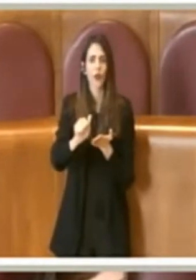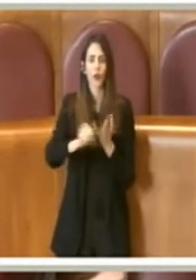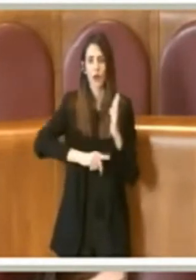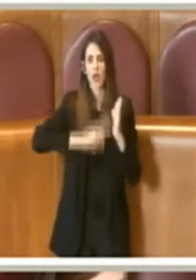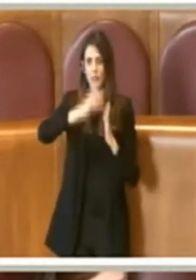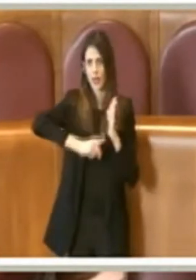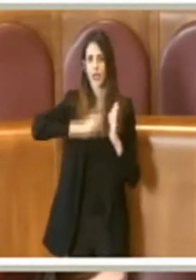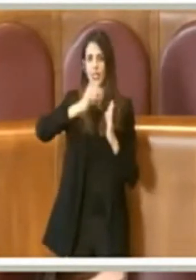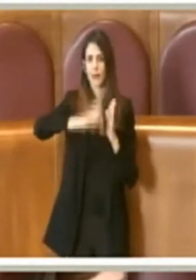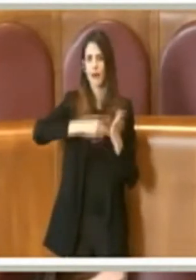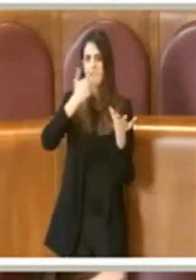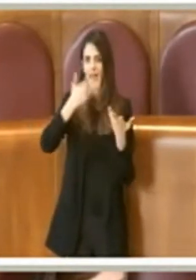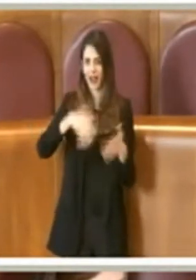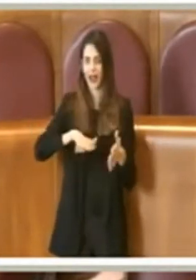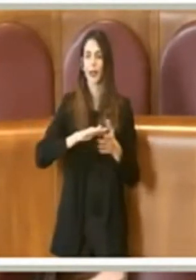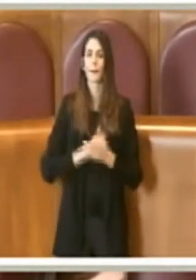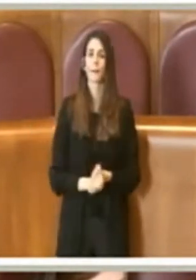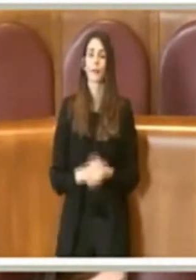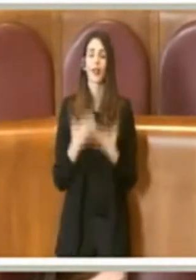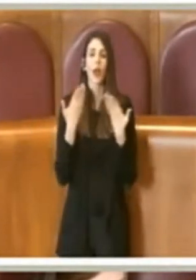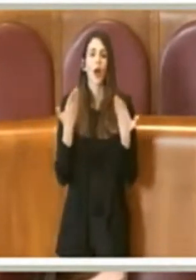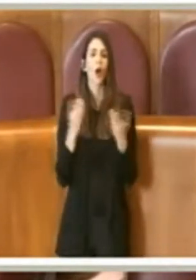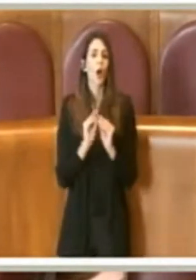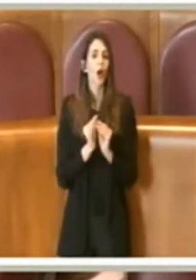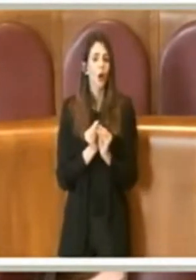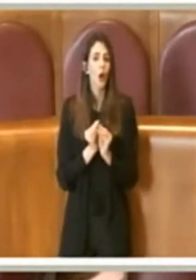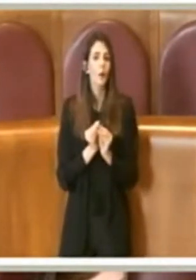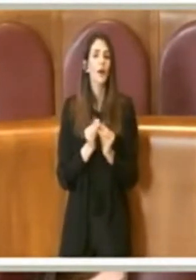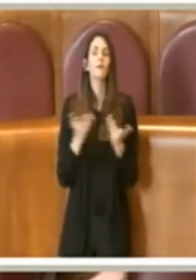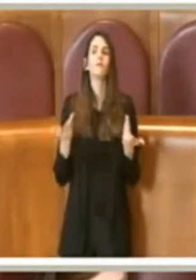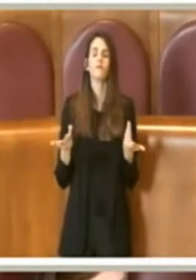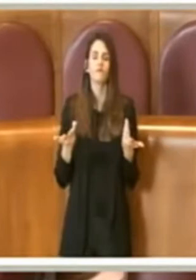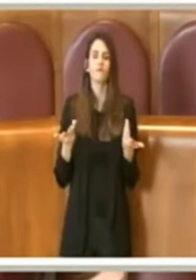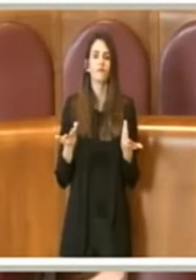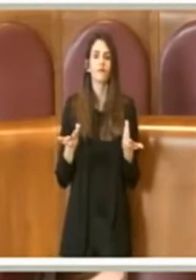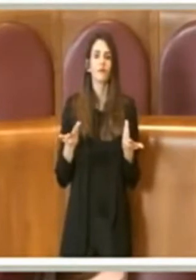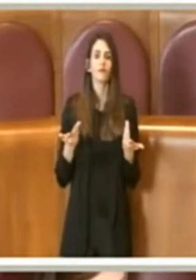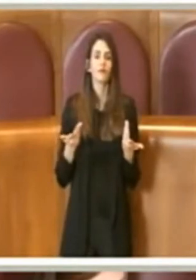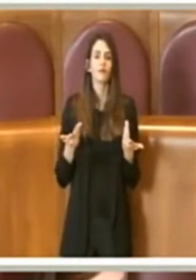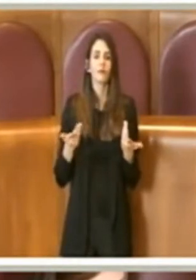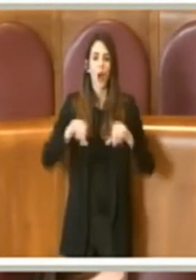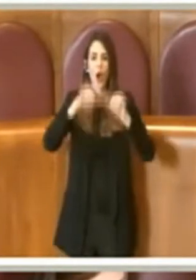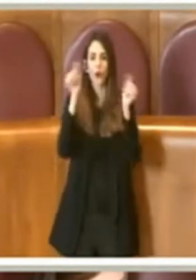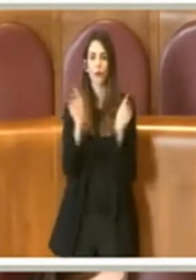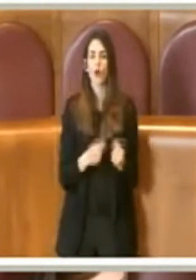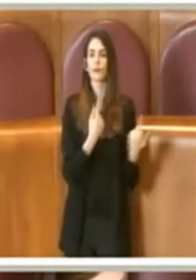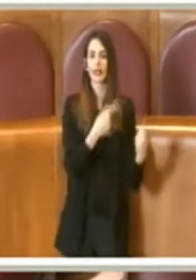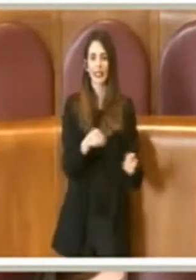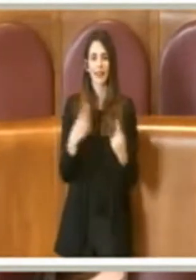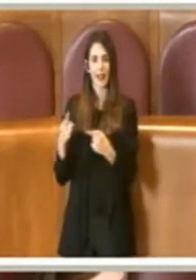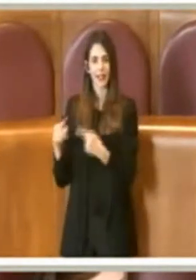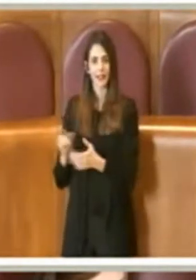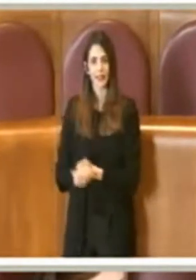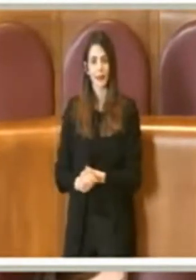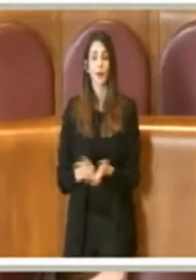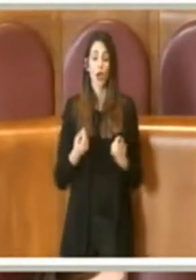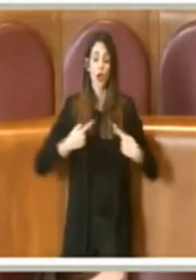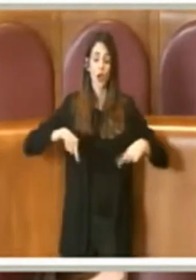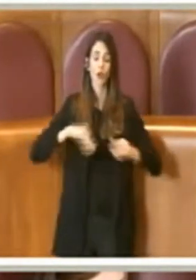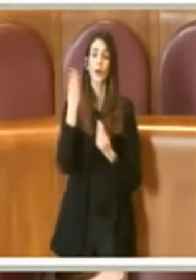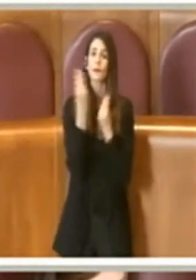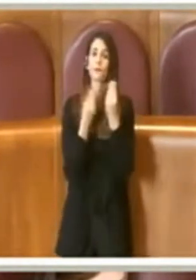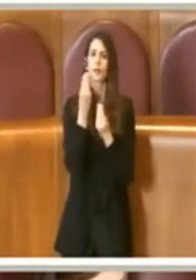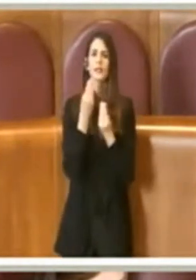crisi sotto varie fattispecie e questa potrebbe essere una di quelle. Quindi noi riteniamo che ci siano tutti gli strumenti